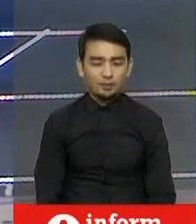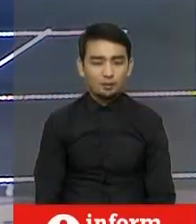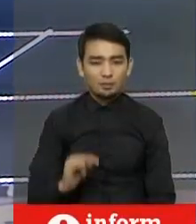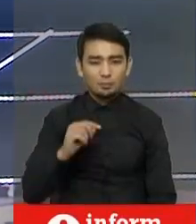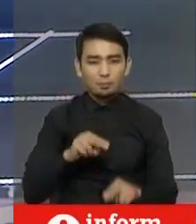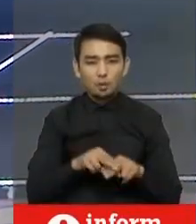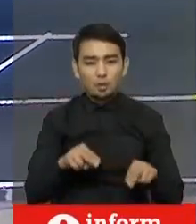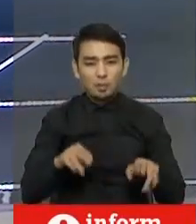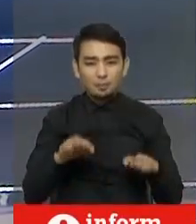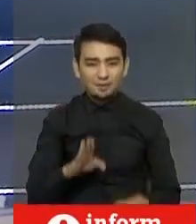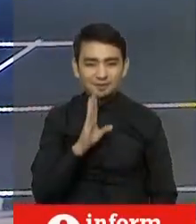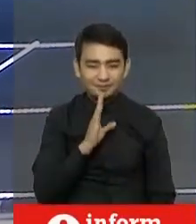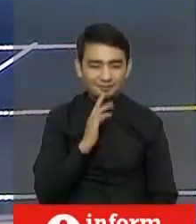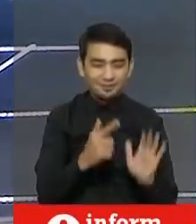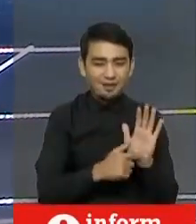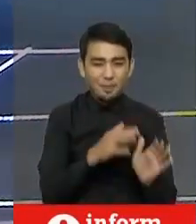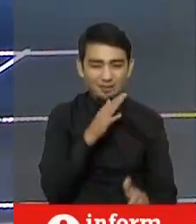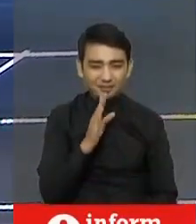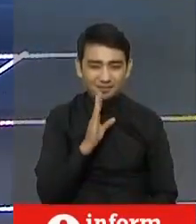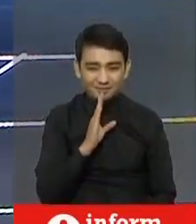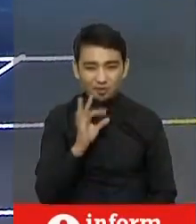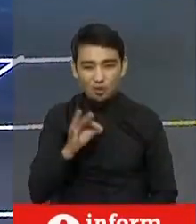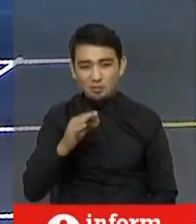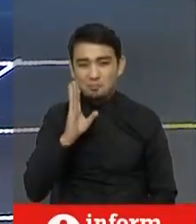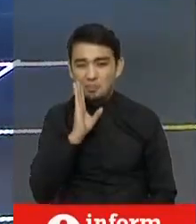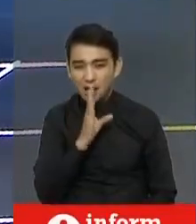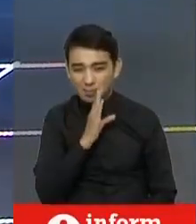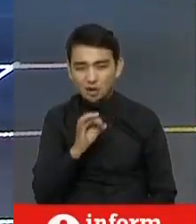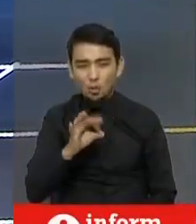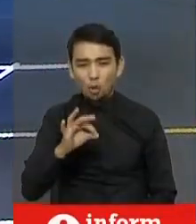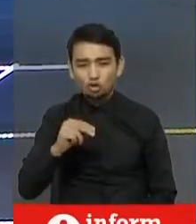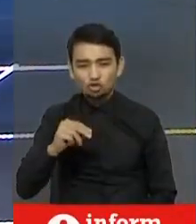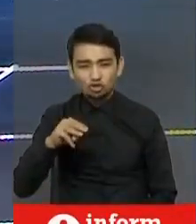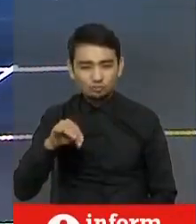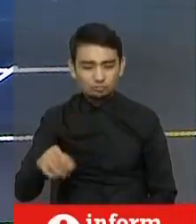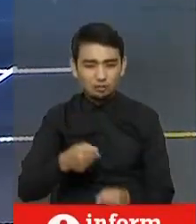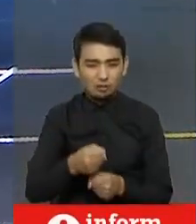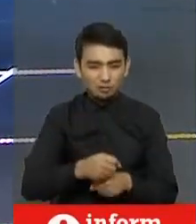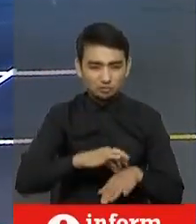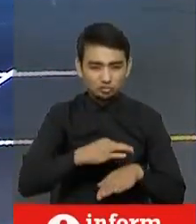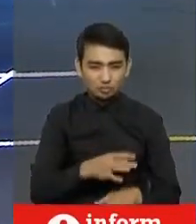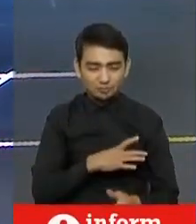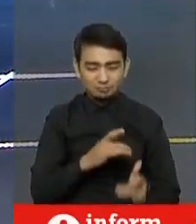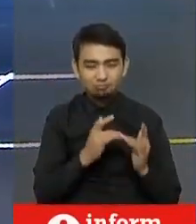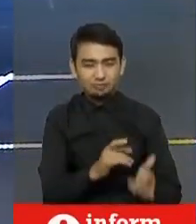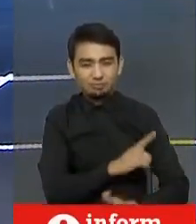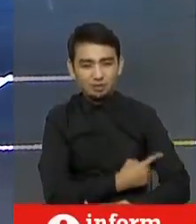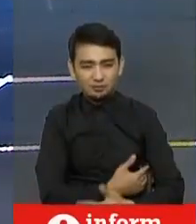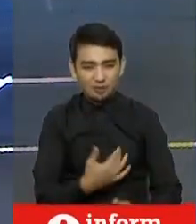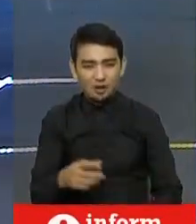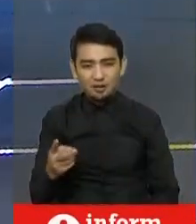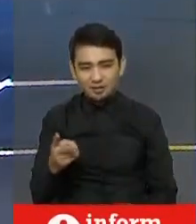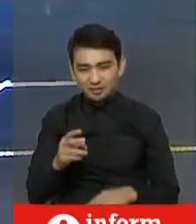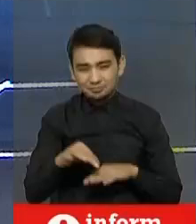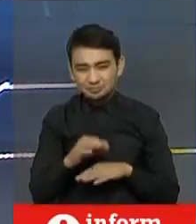Петропавлда 7 жасар қызды анасы мен өгей әкесі сабап тастаған. Жарақат алған бала ауруханаға жеткізілді. Полиция ерлі-зайыптыларға